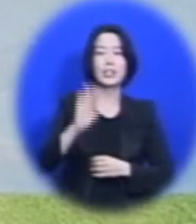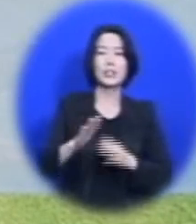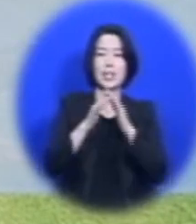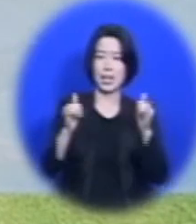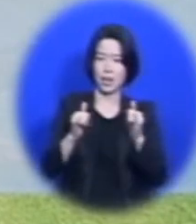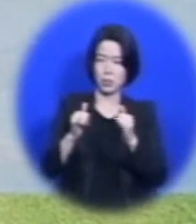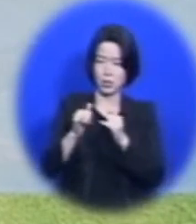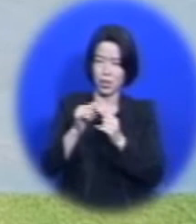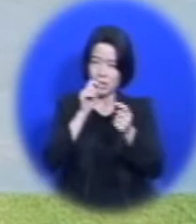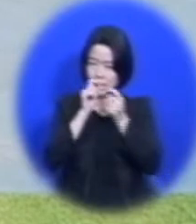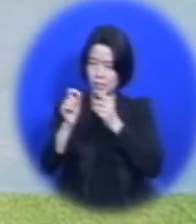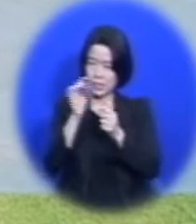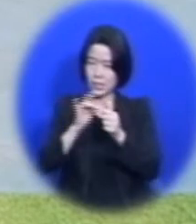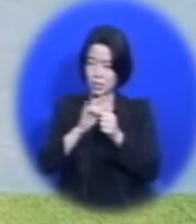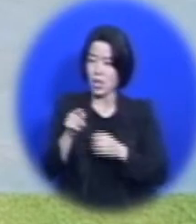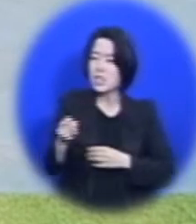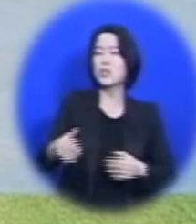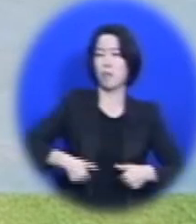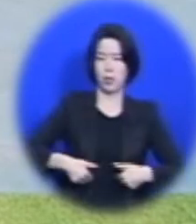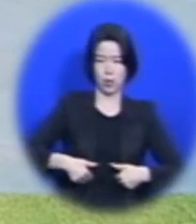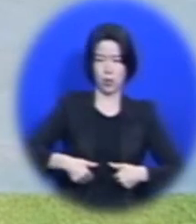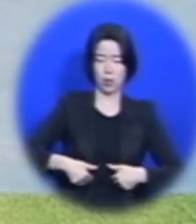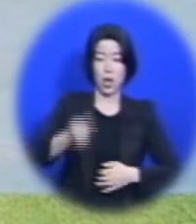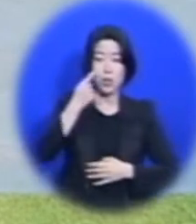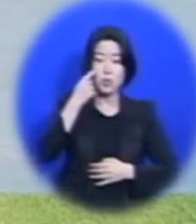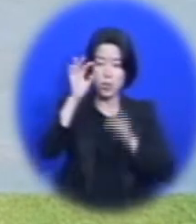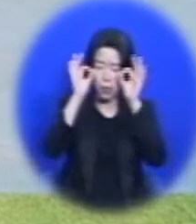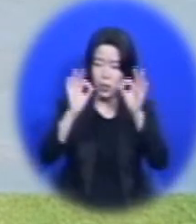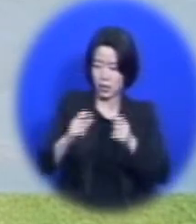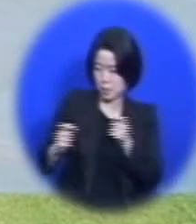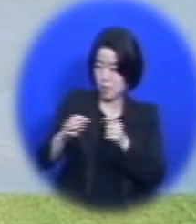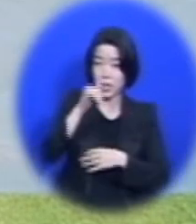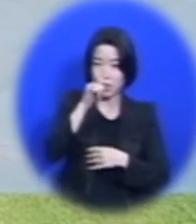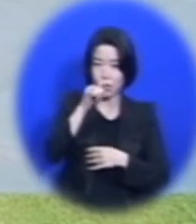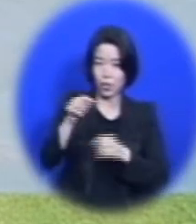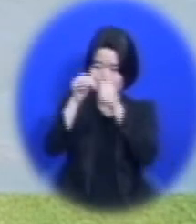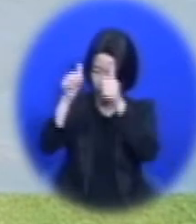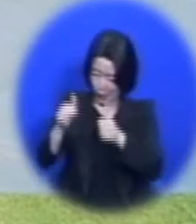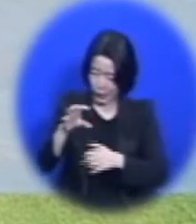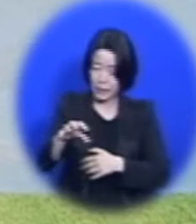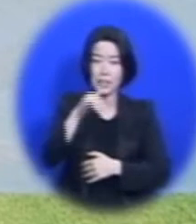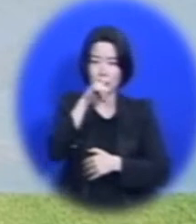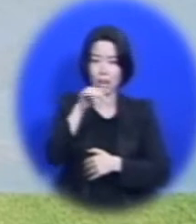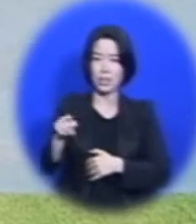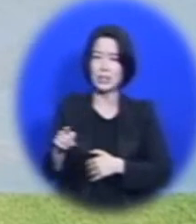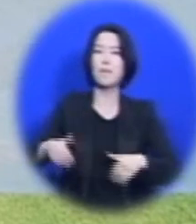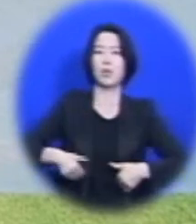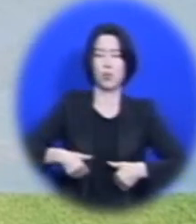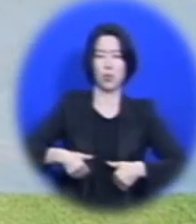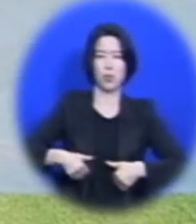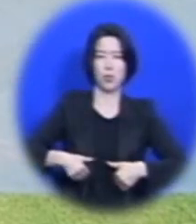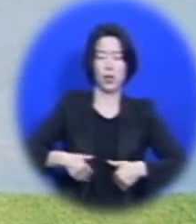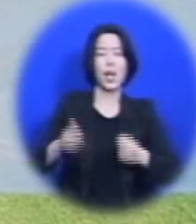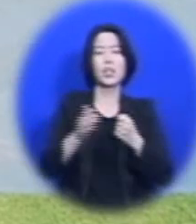사람은 간사해서 그게 필요하다. 눈에 보이게 뭐 옆에 있는 거, 그럴듯한 게 뭐 옆에 있는 거.